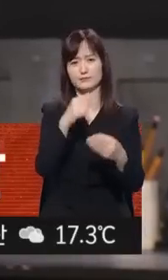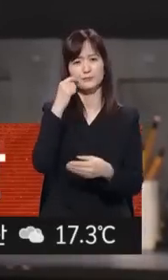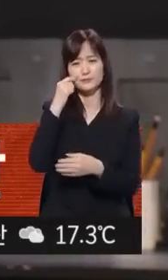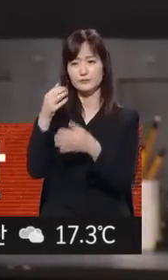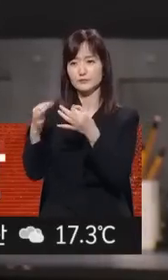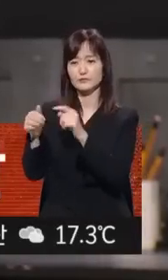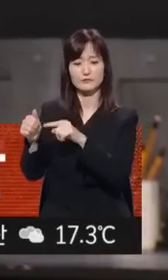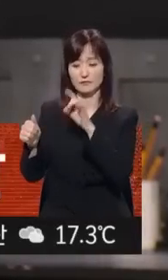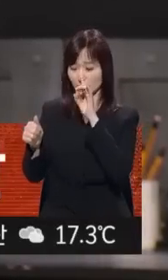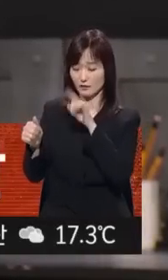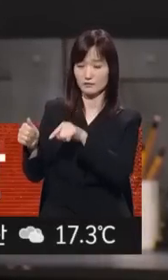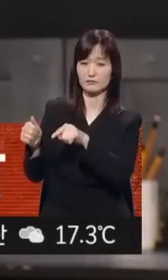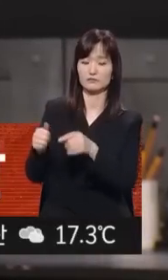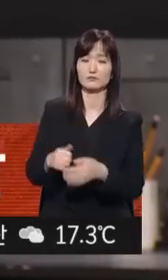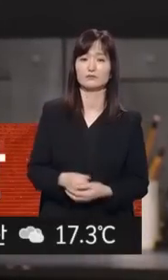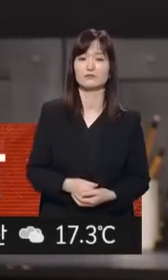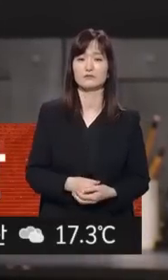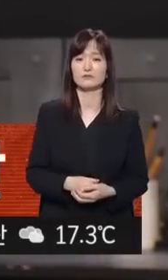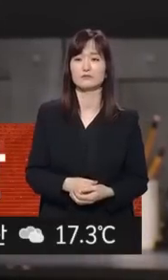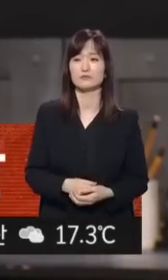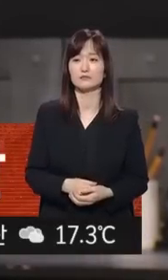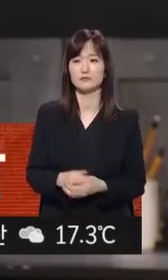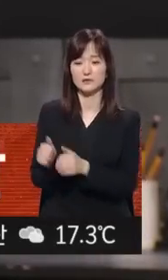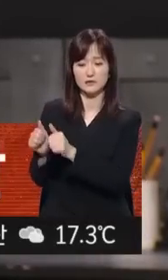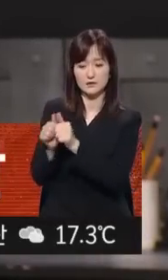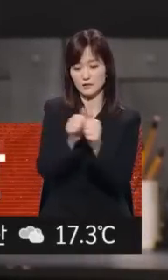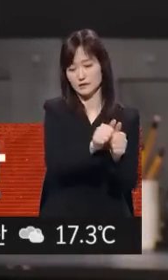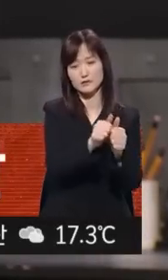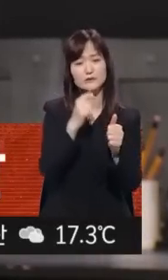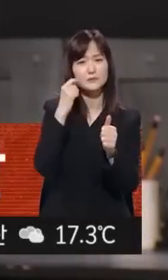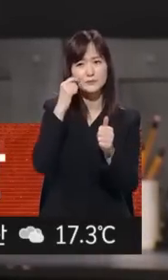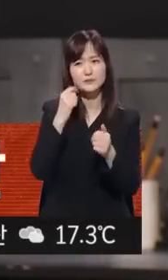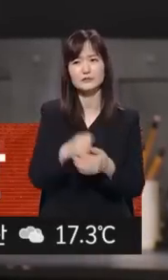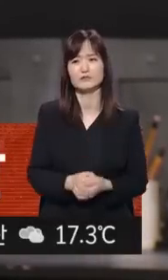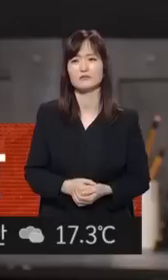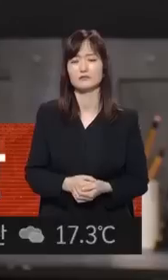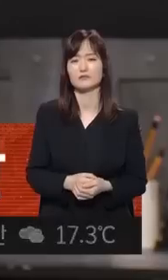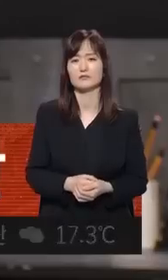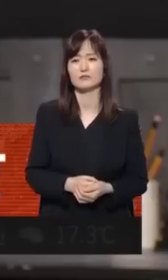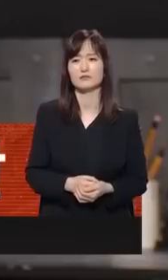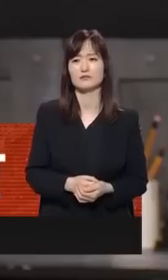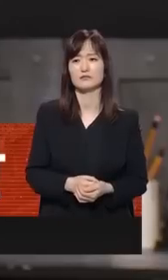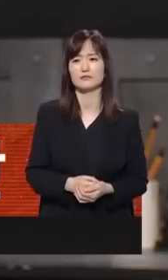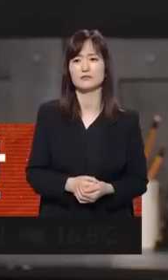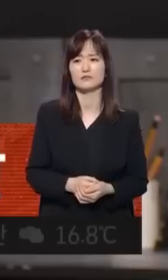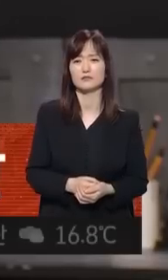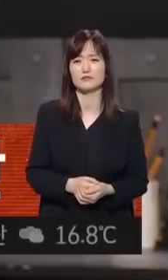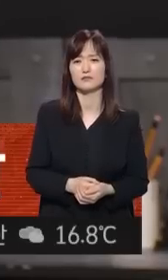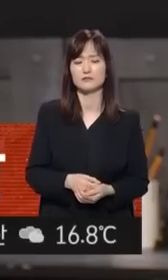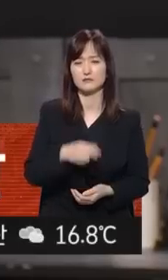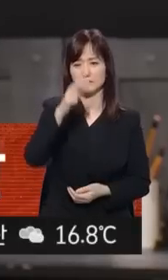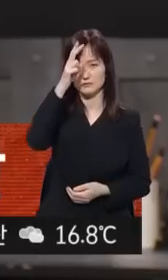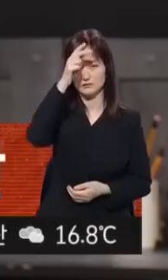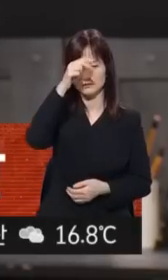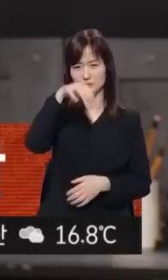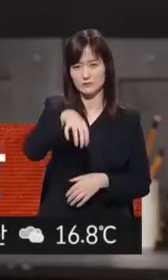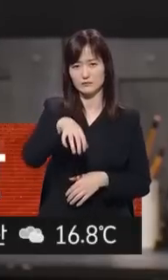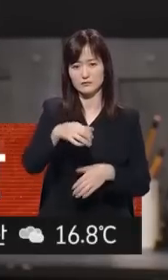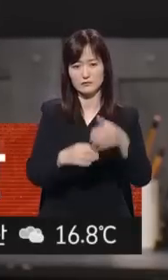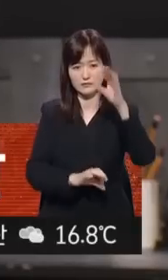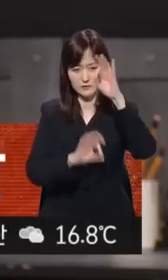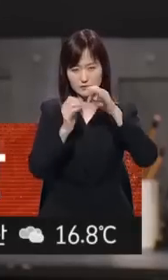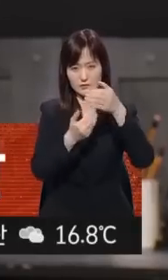가겠어요 임의 내용을 거부했기 때문에 동원하지 못했습니다 시간적으로 차이가 좀 있었고요 그래가지고 경찰서에 이제 사건이